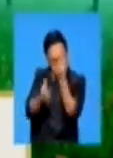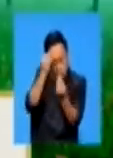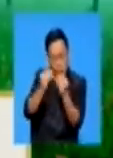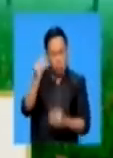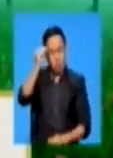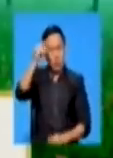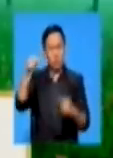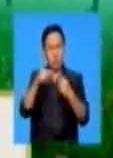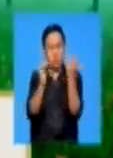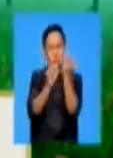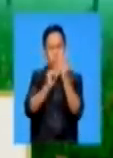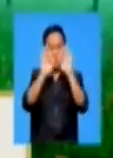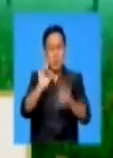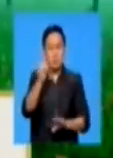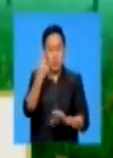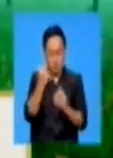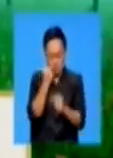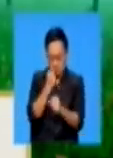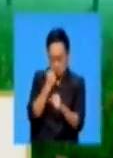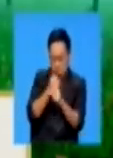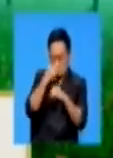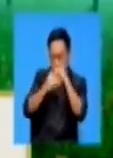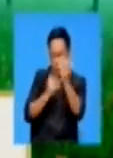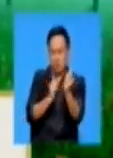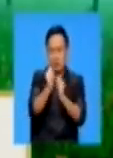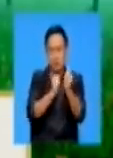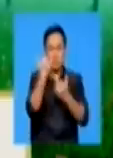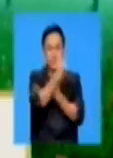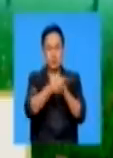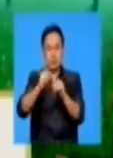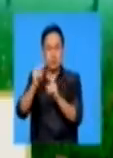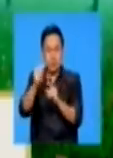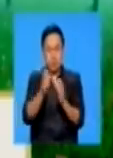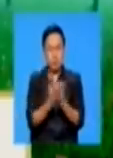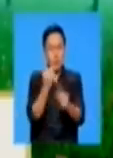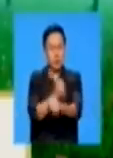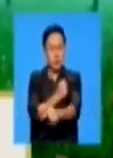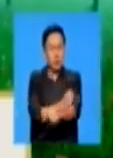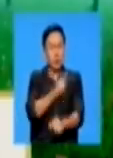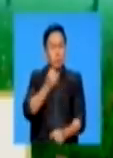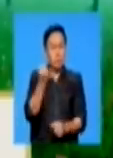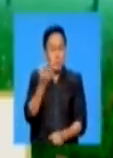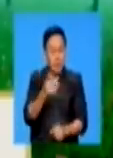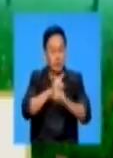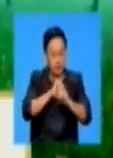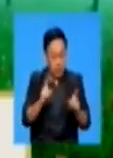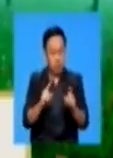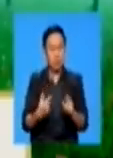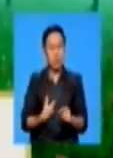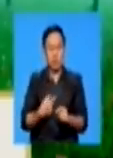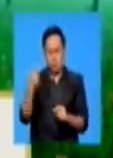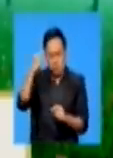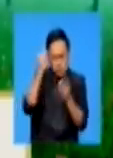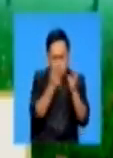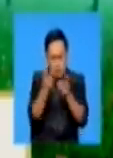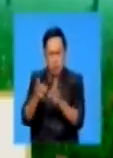ตกรรมที่แข่งขันคนอื่นเขาได้ต้องมีความแตกต่างนะครับถึงแม้ว่าเราจะมีค่าแรงที่สูงพอสมควรแต่เราก็ต้องไปลดตรงอื่นให้